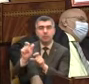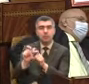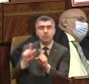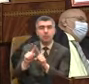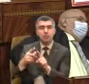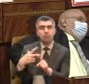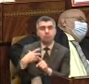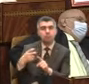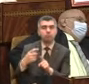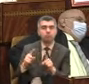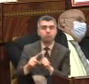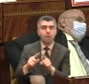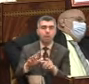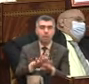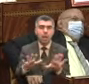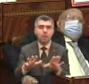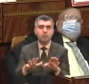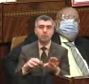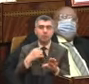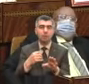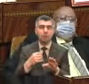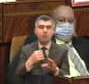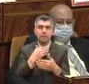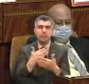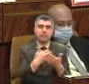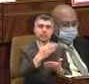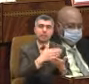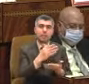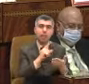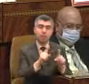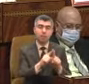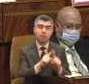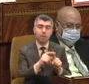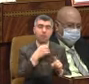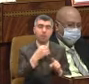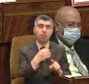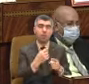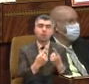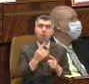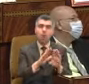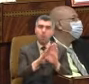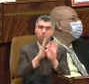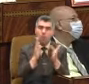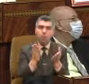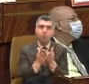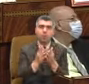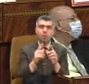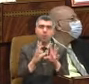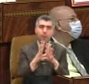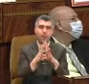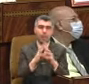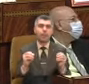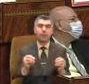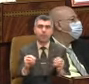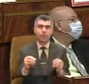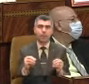ديال المضاربين للاسف في الاسمنت. هادو ما كيترددوش باش يديروا جميع الوسائل باش ينشفوا هاد الضايع،